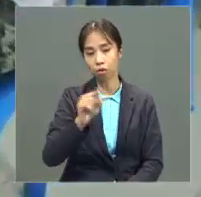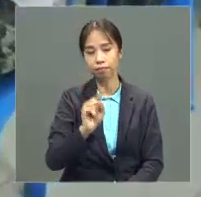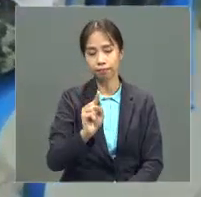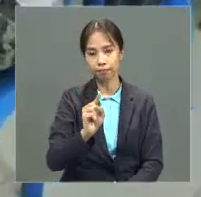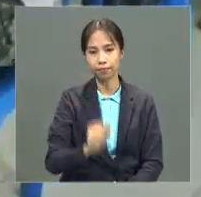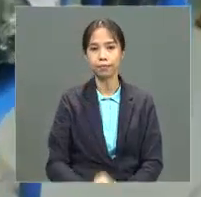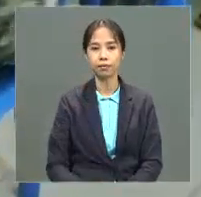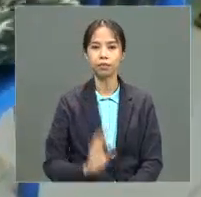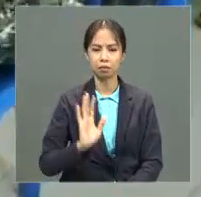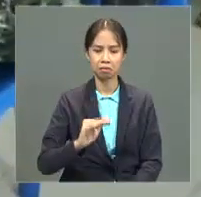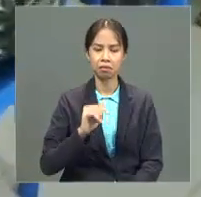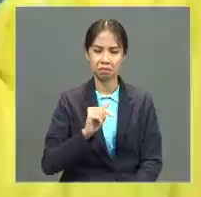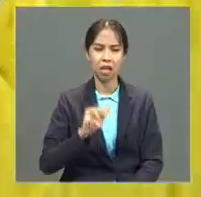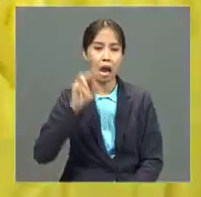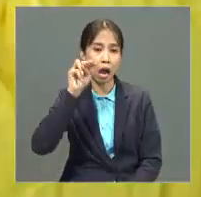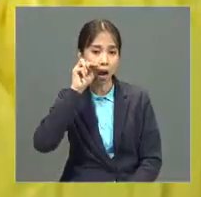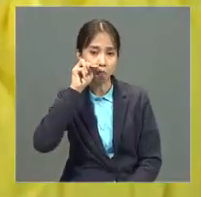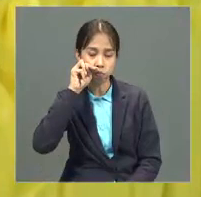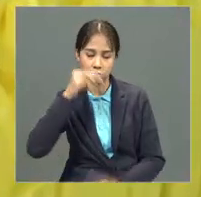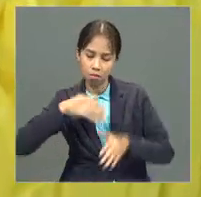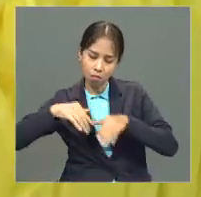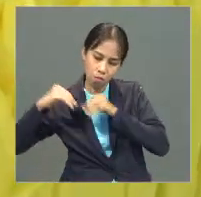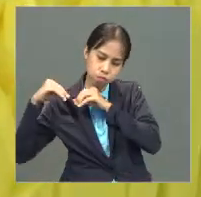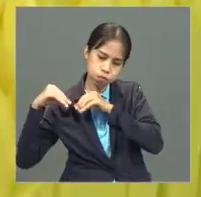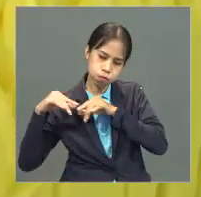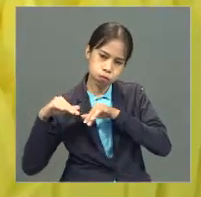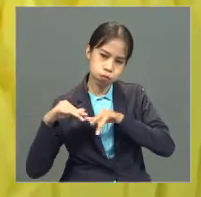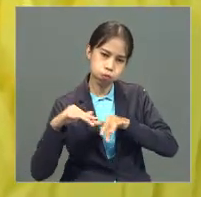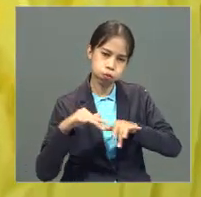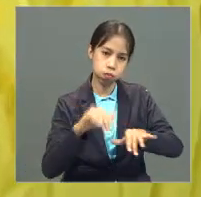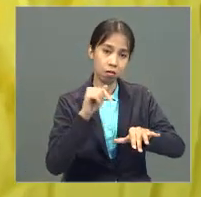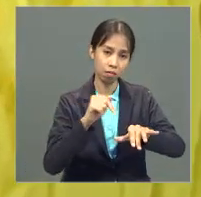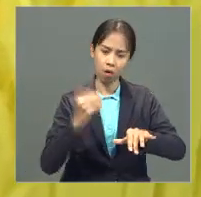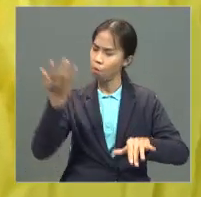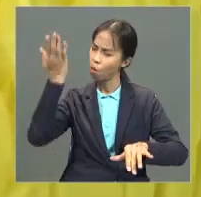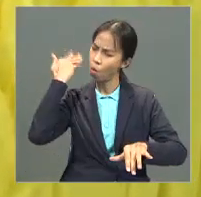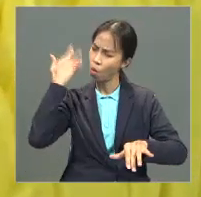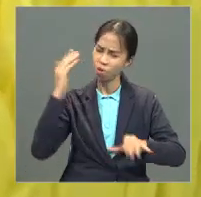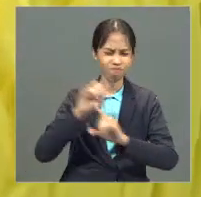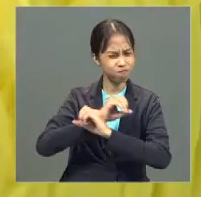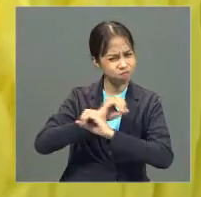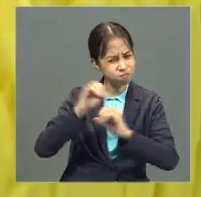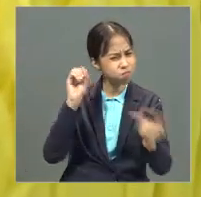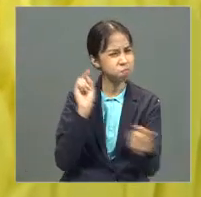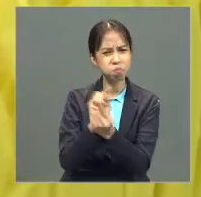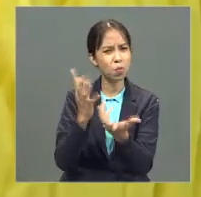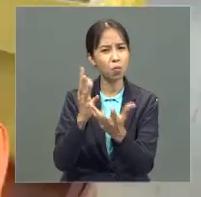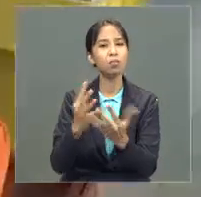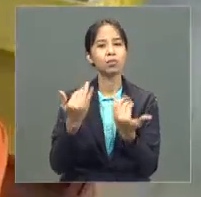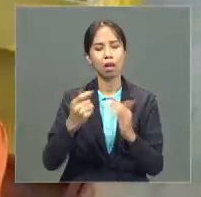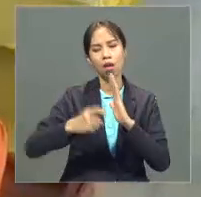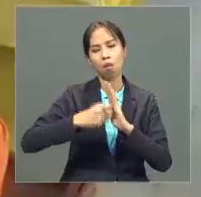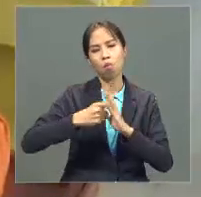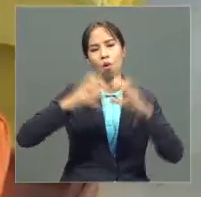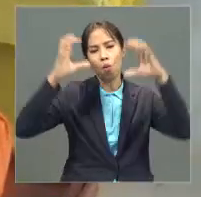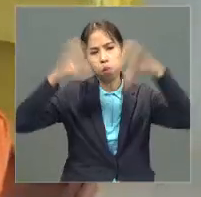าระดับน้ำที่ไหลท่วมในพื้นที่นะครับไม่เคยเกิดมาก่อนหน้านี้เช่นกันสาเหตุก็เป็นเพราะว่าปริมาณฝนที่ตกหนักค่